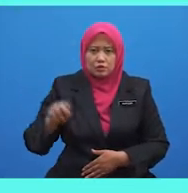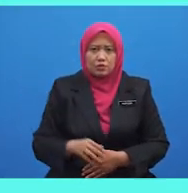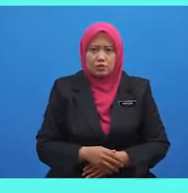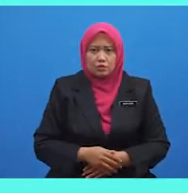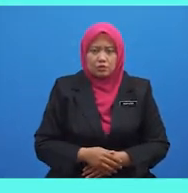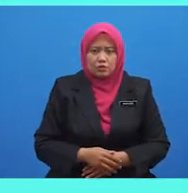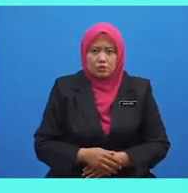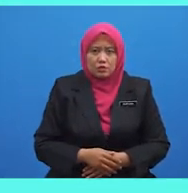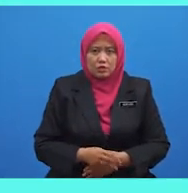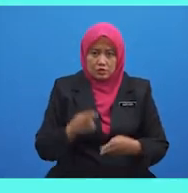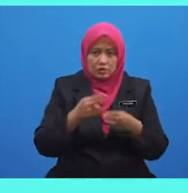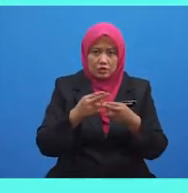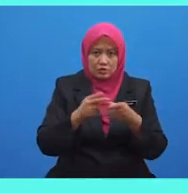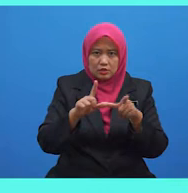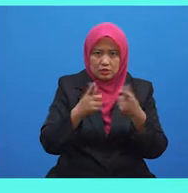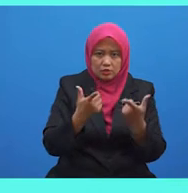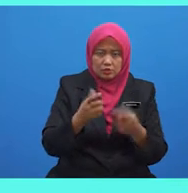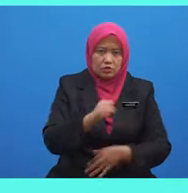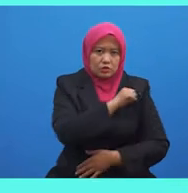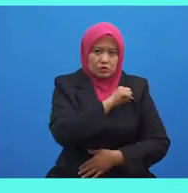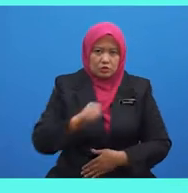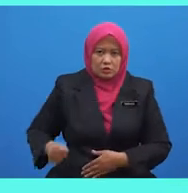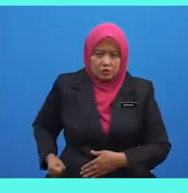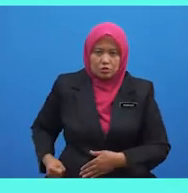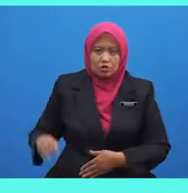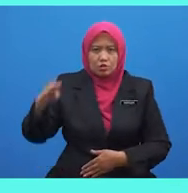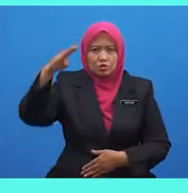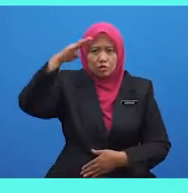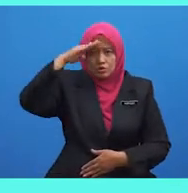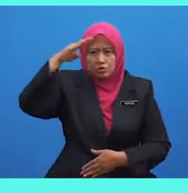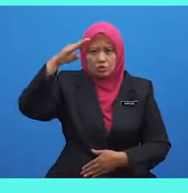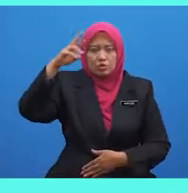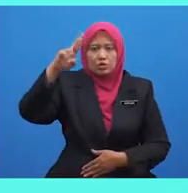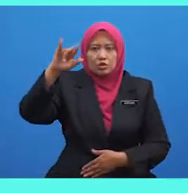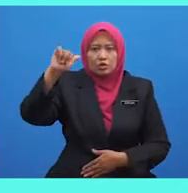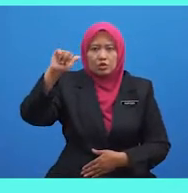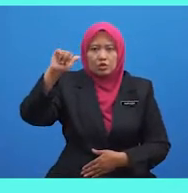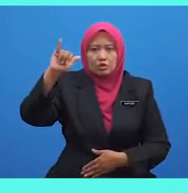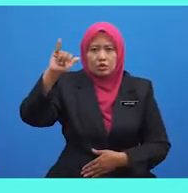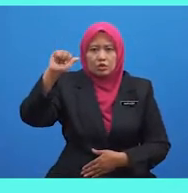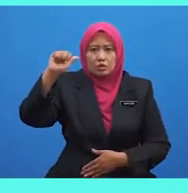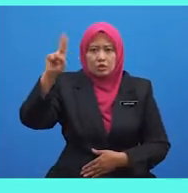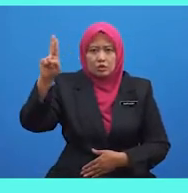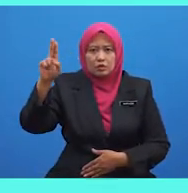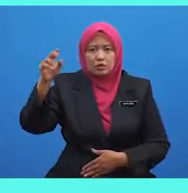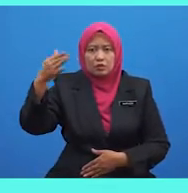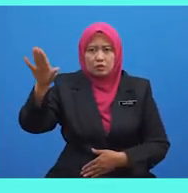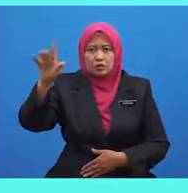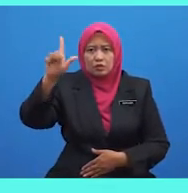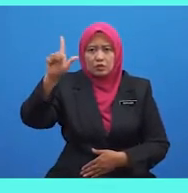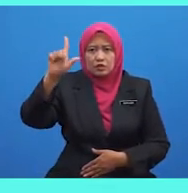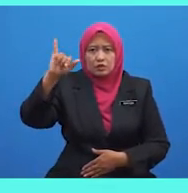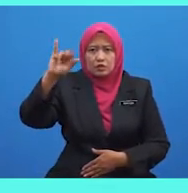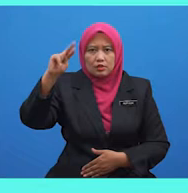Riau Lingga kerana Lingga pernah menjadi pusat pemerintahan semasa pemerintahan Sultan